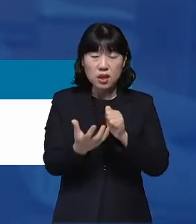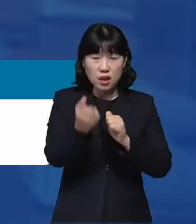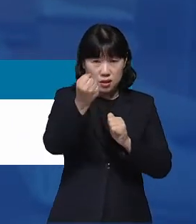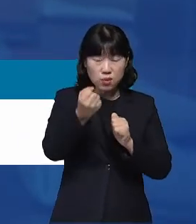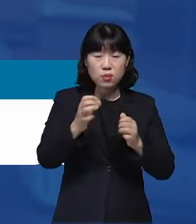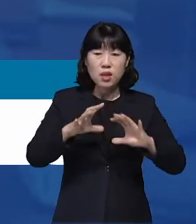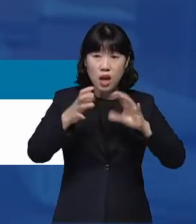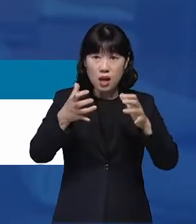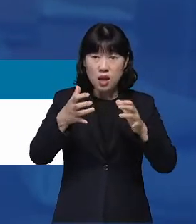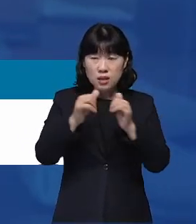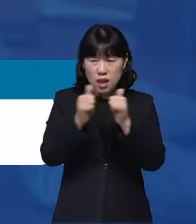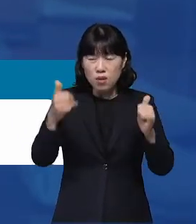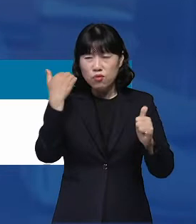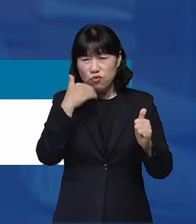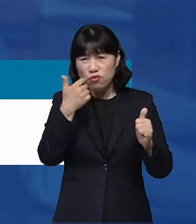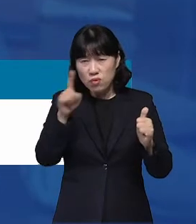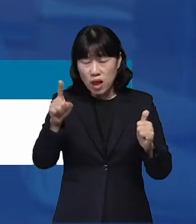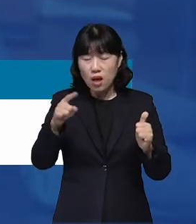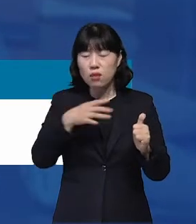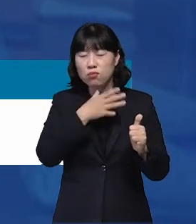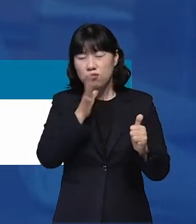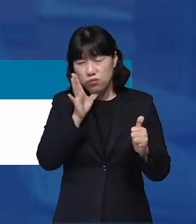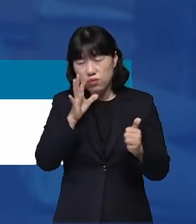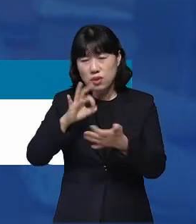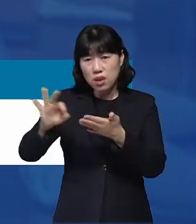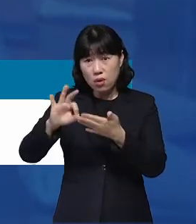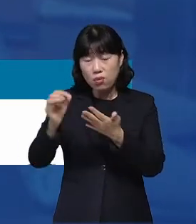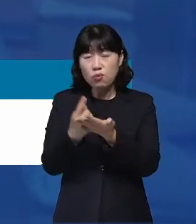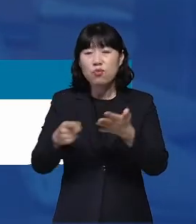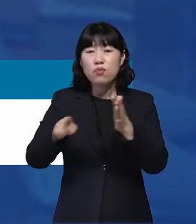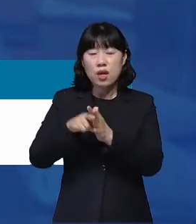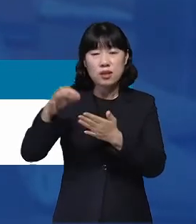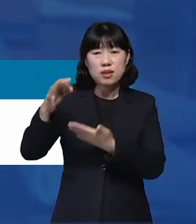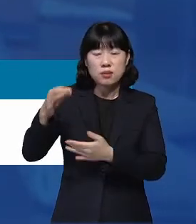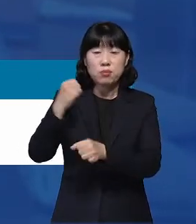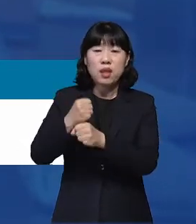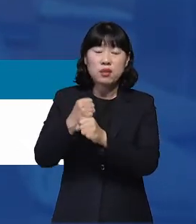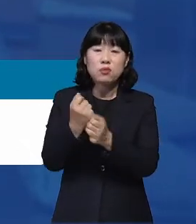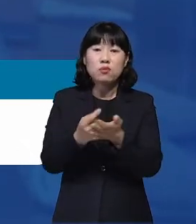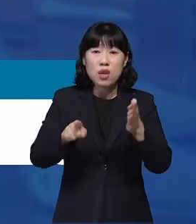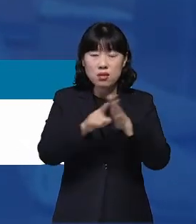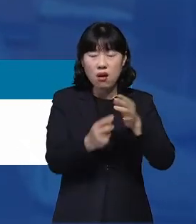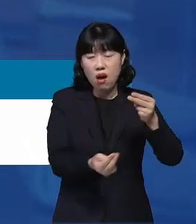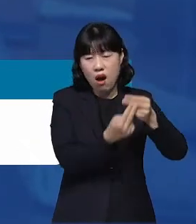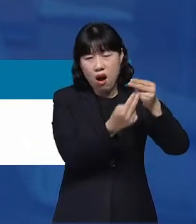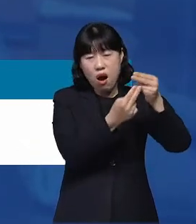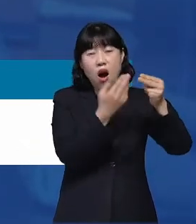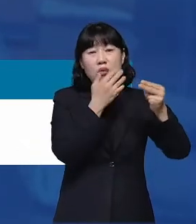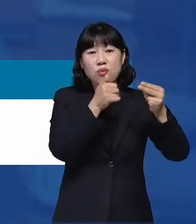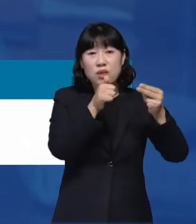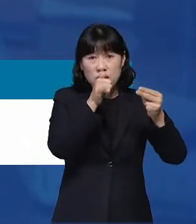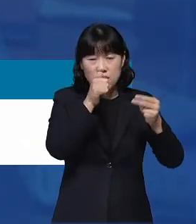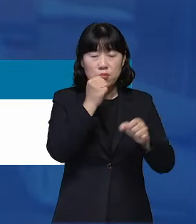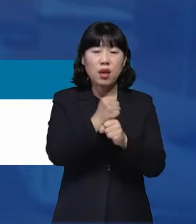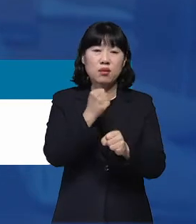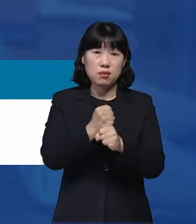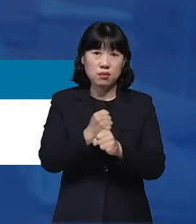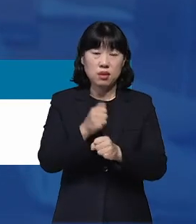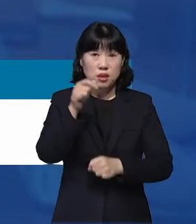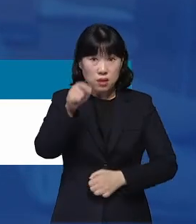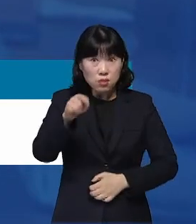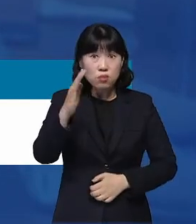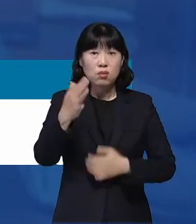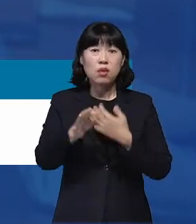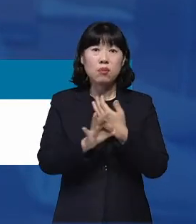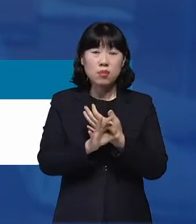너 더라도 어 내가 노후 자산을 위해서 투자를 국민이 적립 계좌를 만들 수 있도록 하겠습니다 근데 그렇게 되면